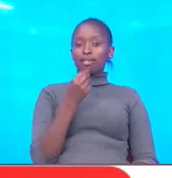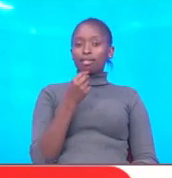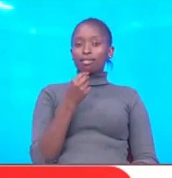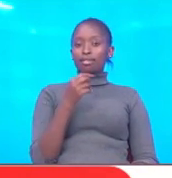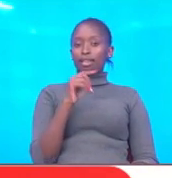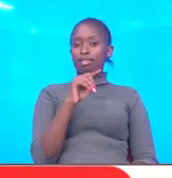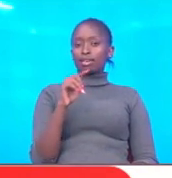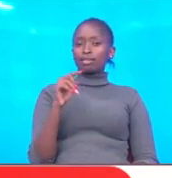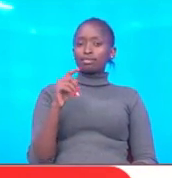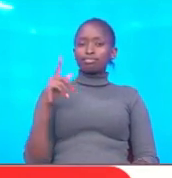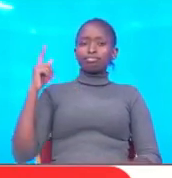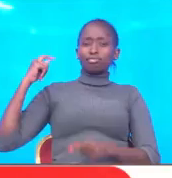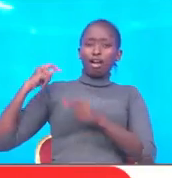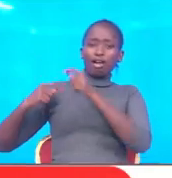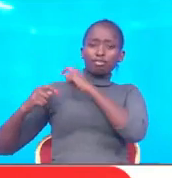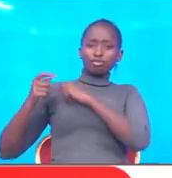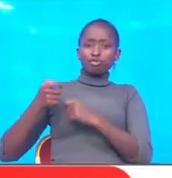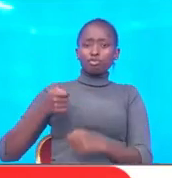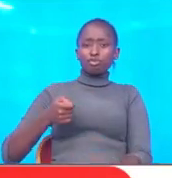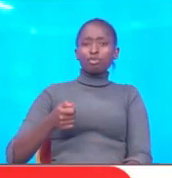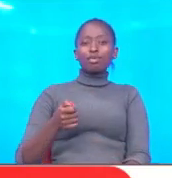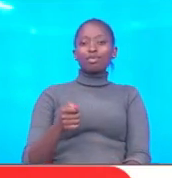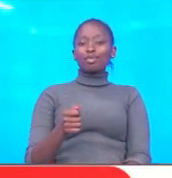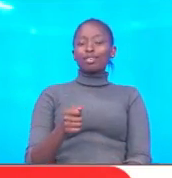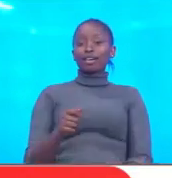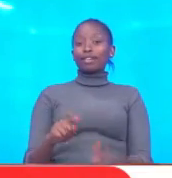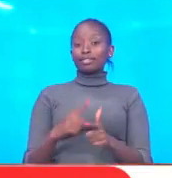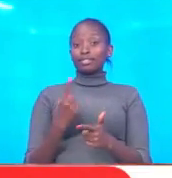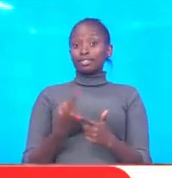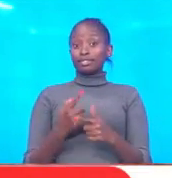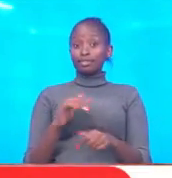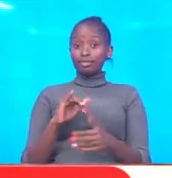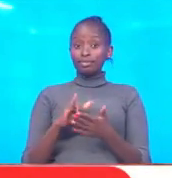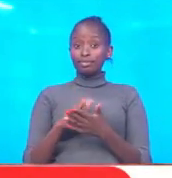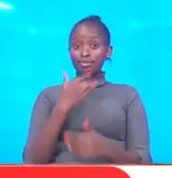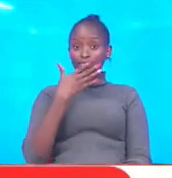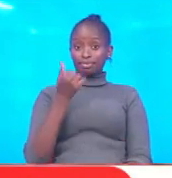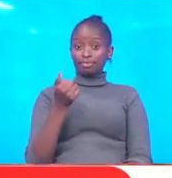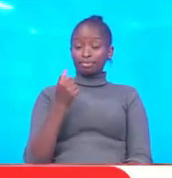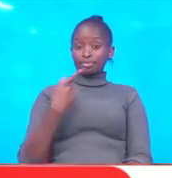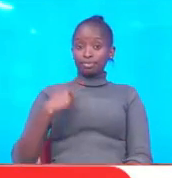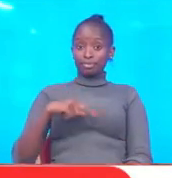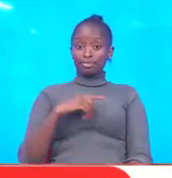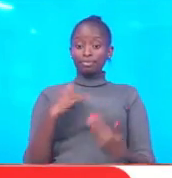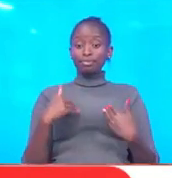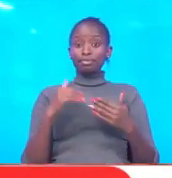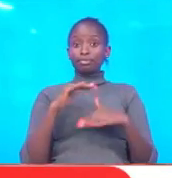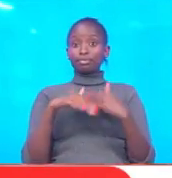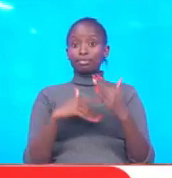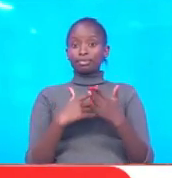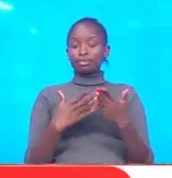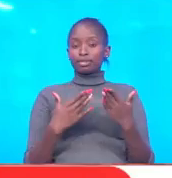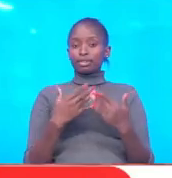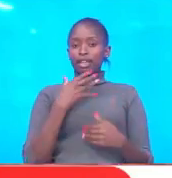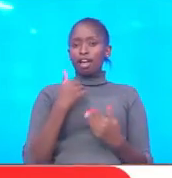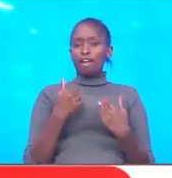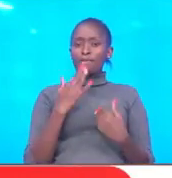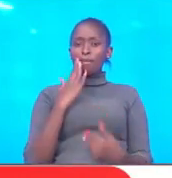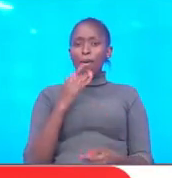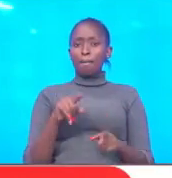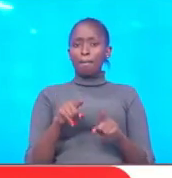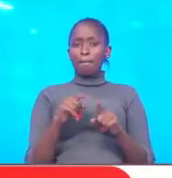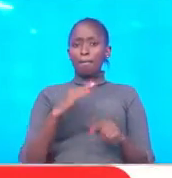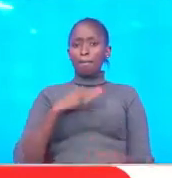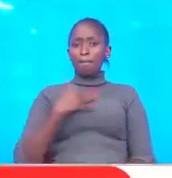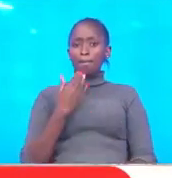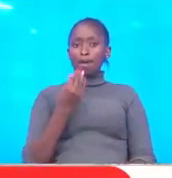hatuna. Hatunaenda hospitali na kuambia sukari, sisi hatuna sukari. My mom is 91 years. Ako na meno yote 32. Anakula